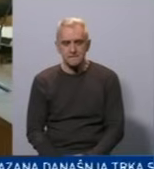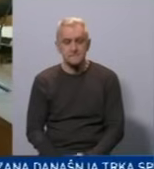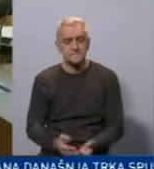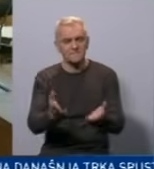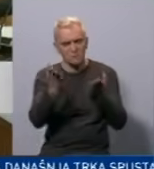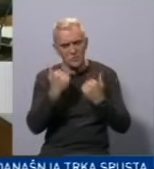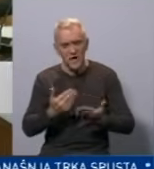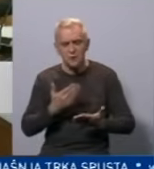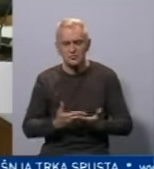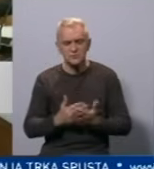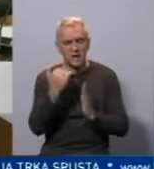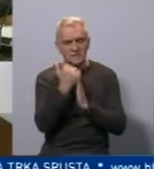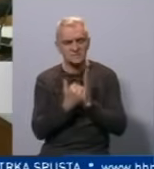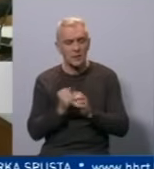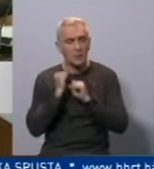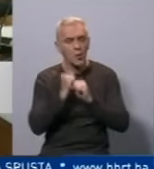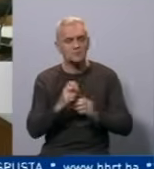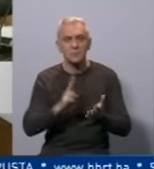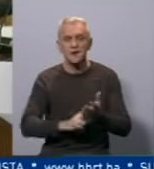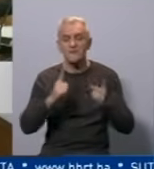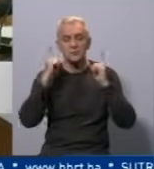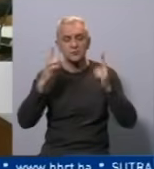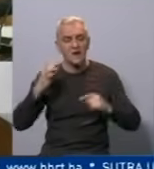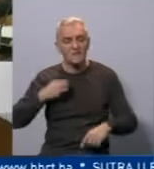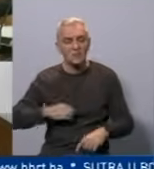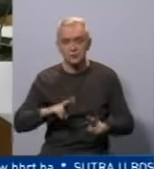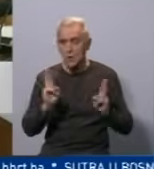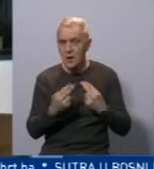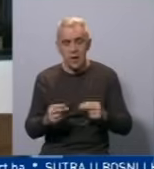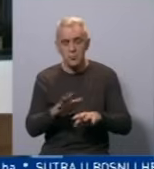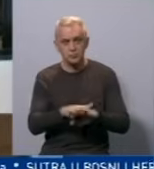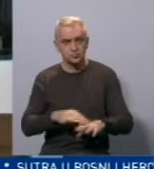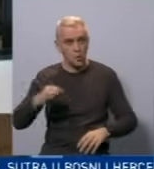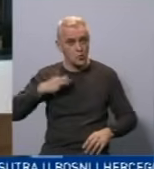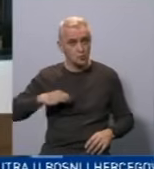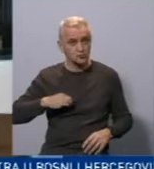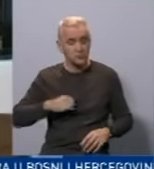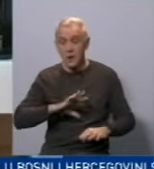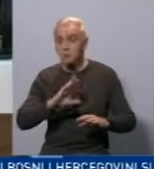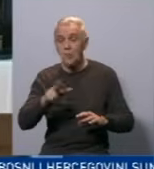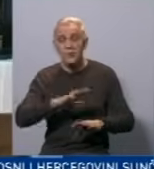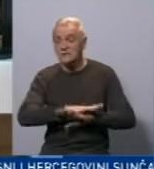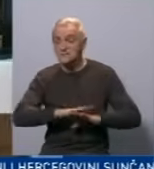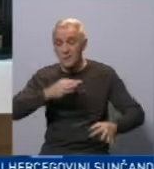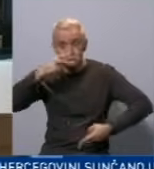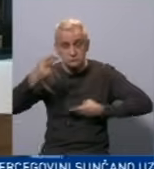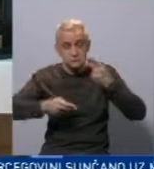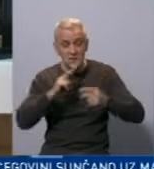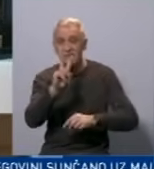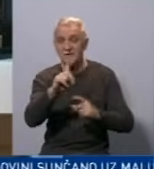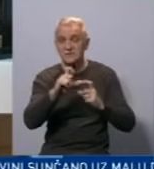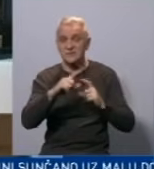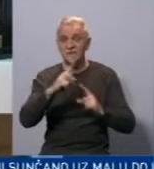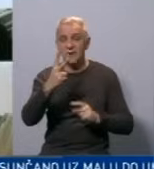Uprkos činjenici da po zakonu nosioci pravosudnih funkcija ne mogu stupiti na dužnost dok ne prođu sve provjere, VSTV je sredinom